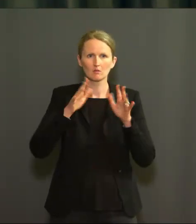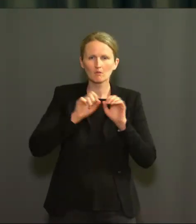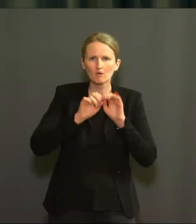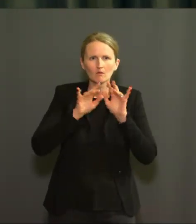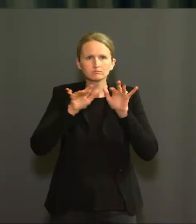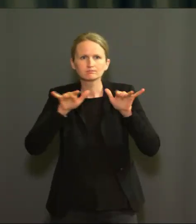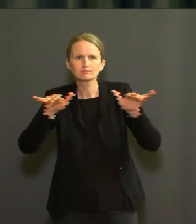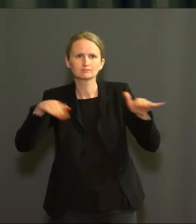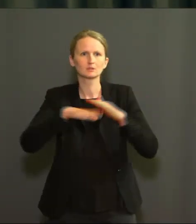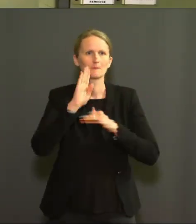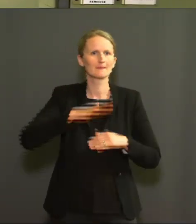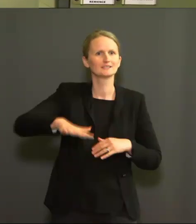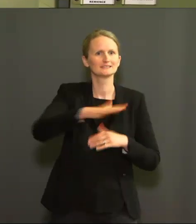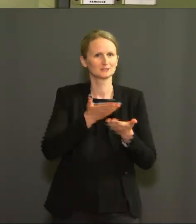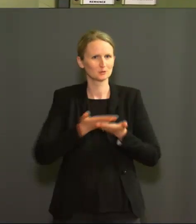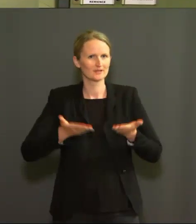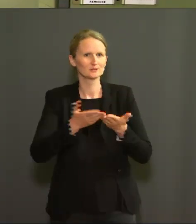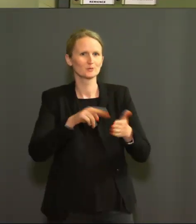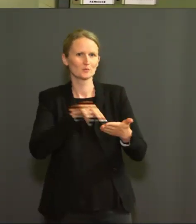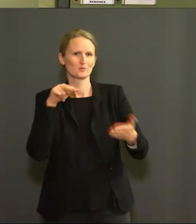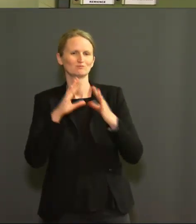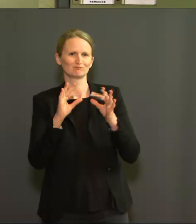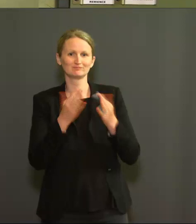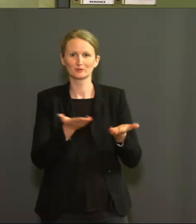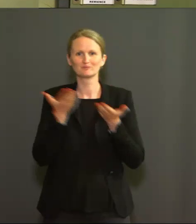de Latem pour un aperçu des chiffres.